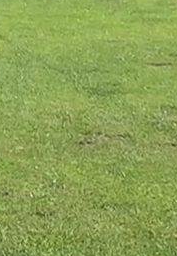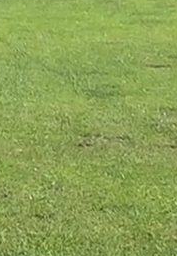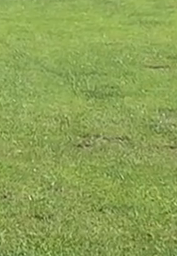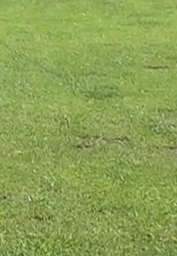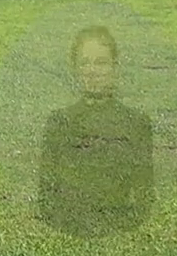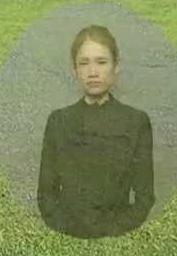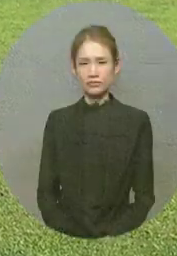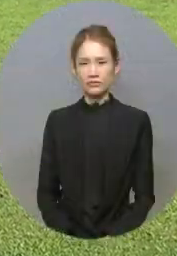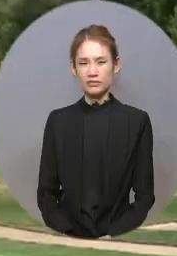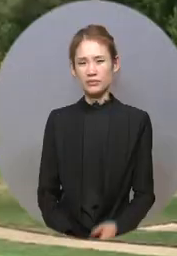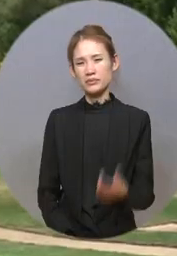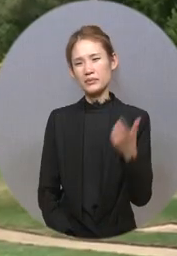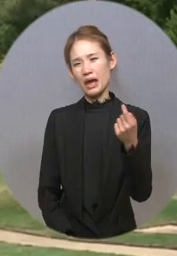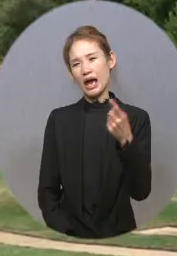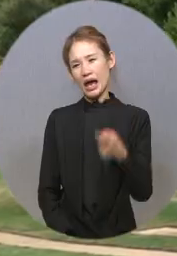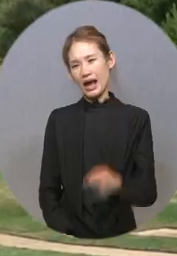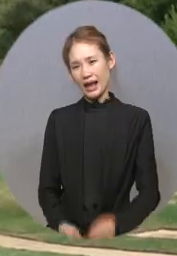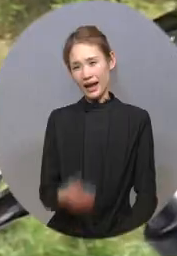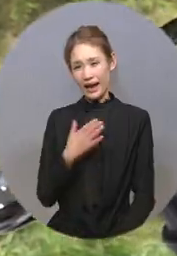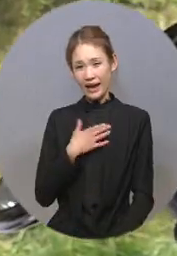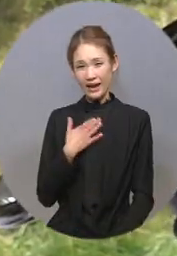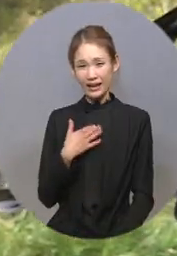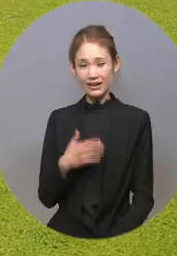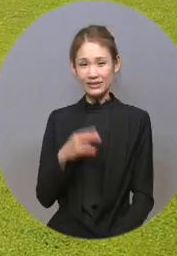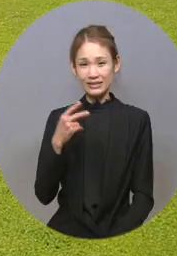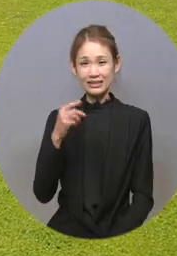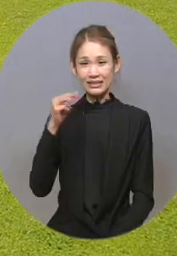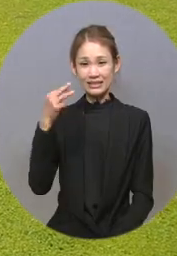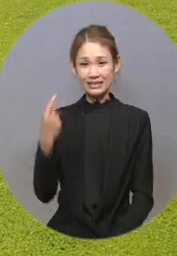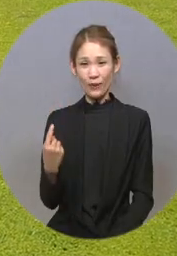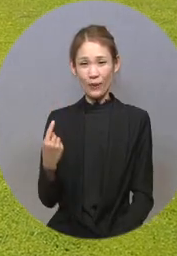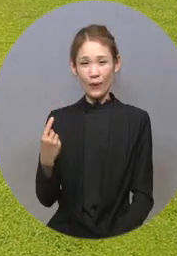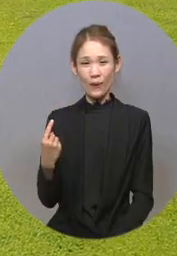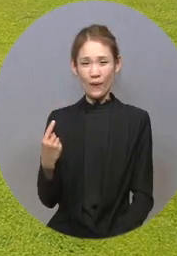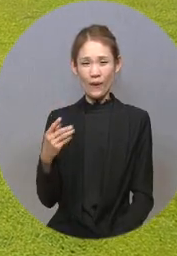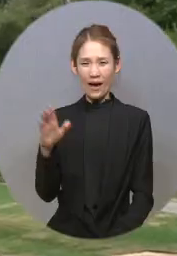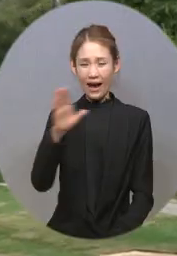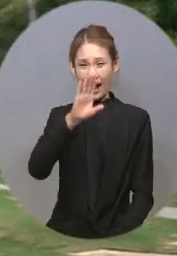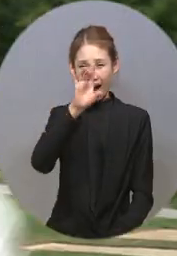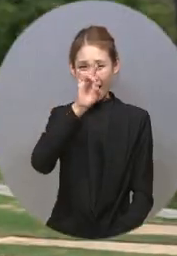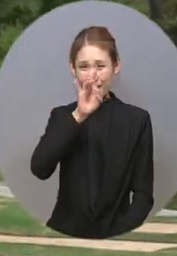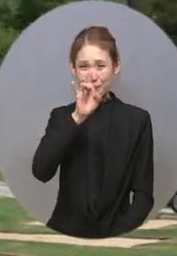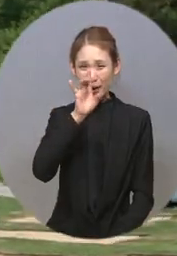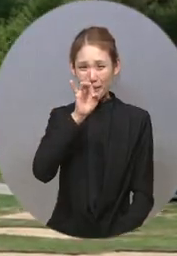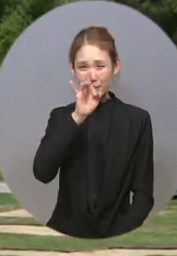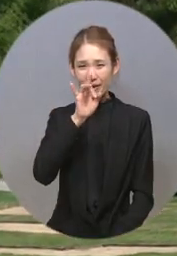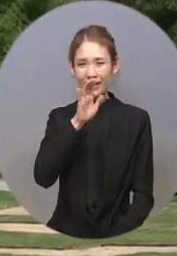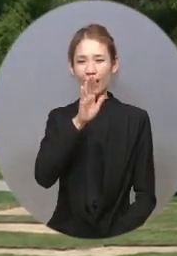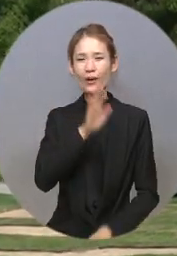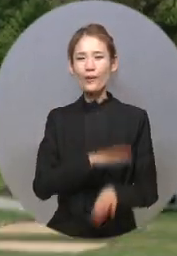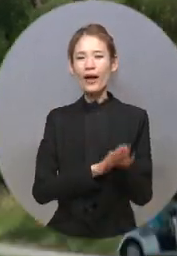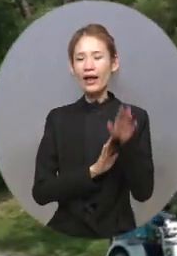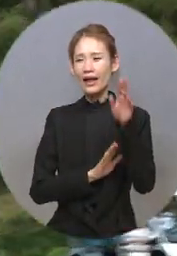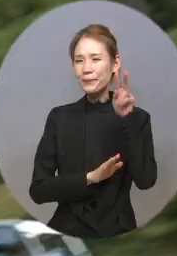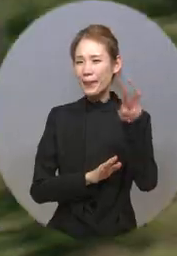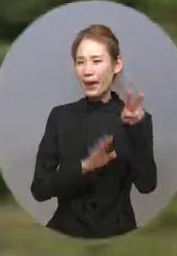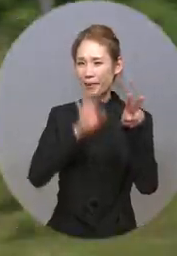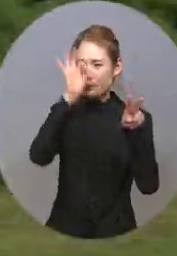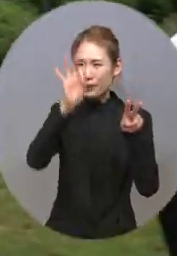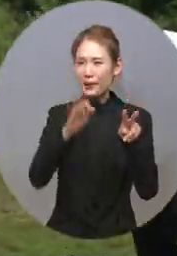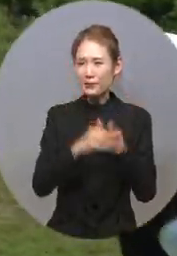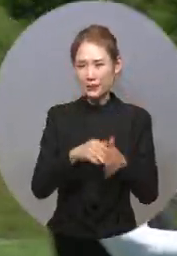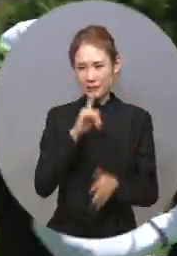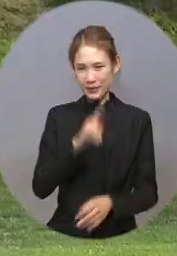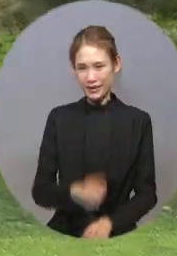아우 이럴 줄 알았다니까. 들어오. 안 돼. 안 돼! 나 왼쪽 보라잖아! 왼쪽